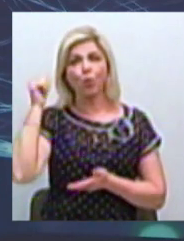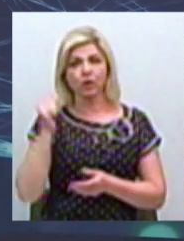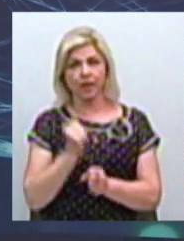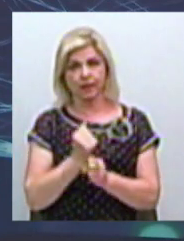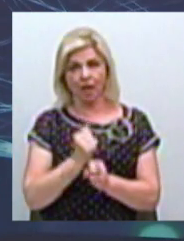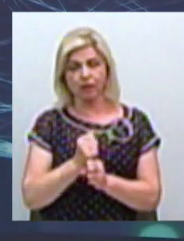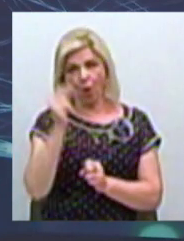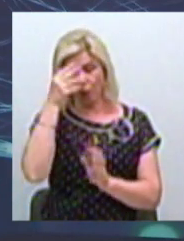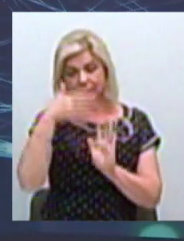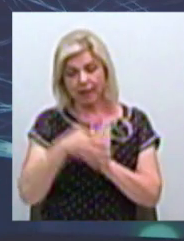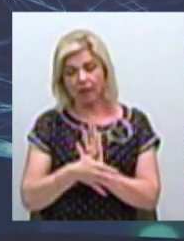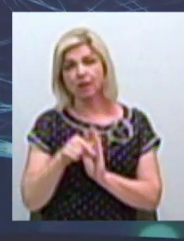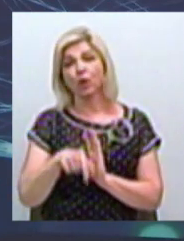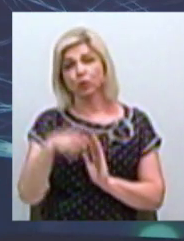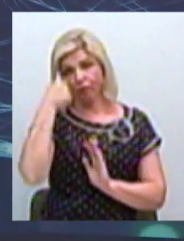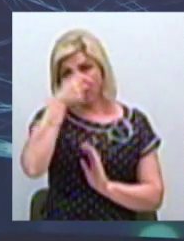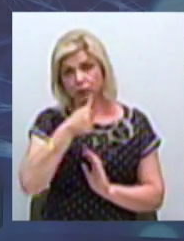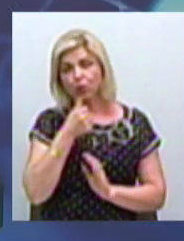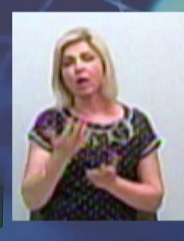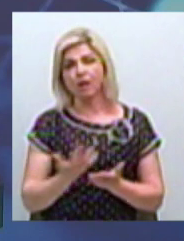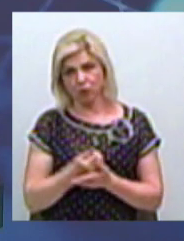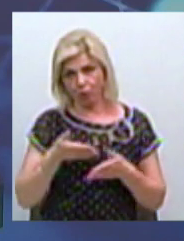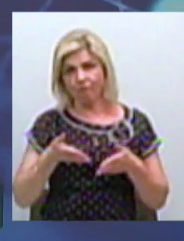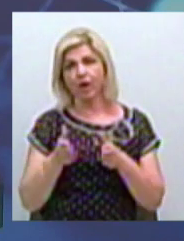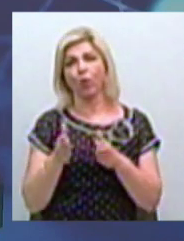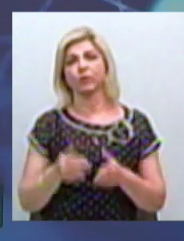обследование. Думаю, найдем выход и в этой ситуации, в этом году.